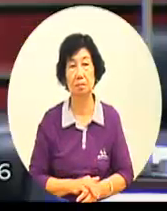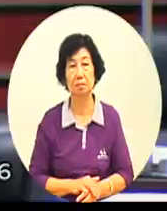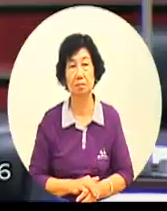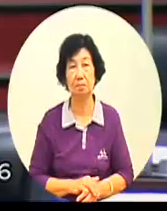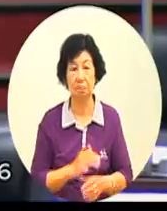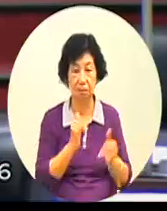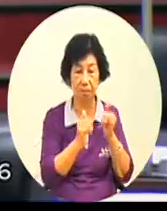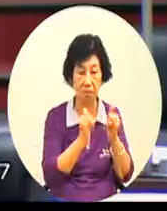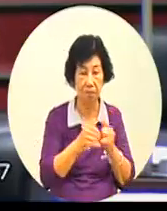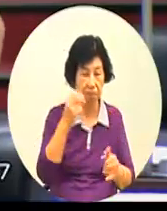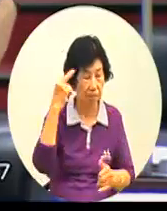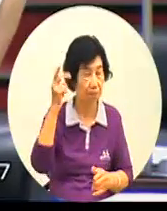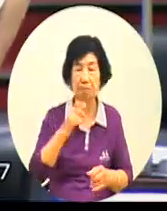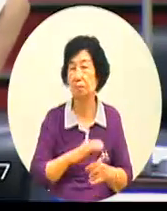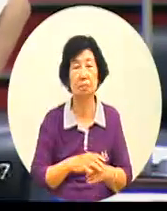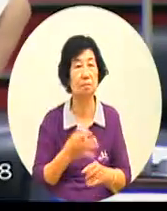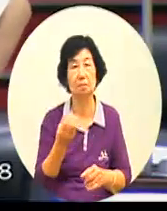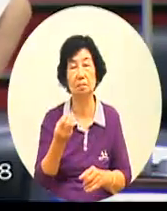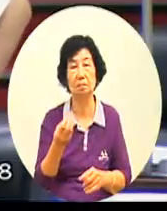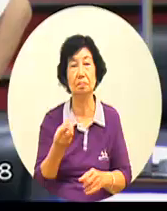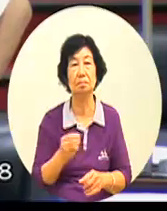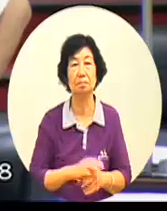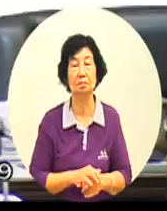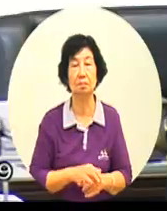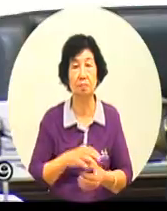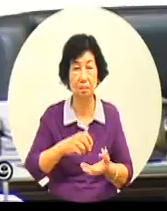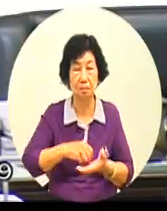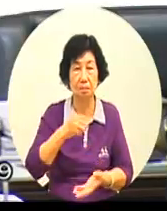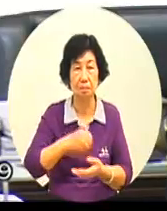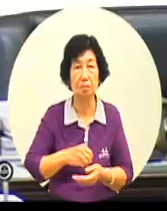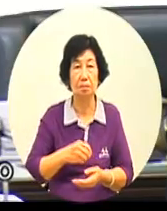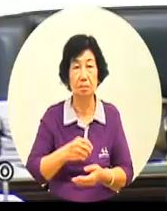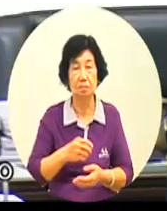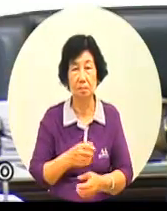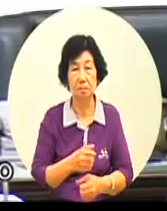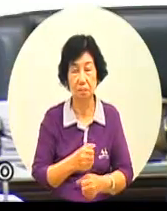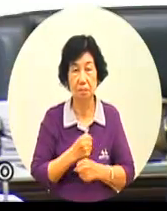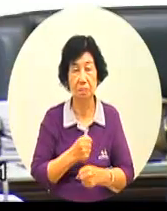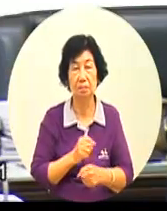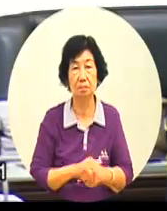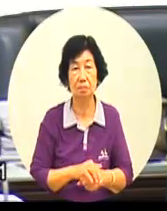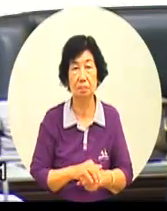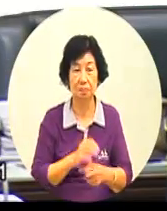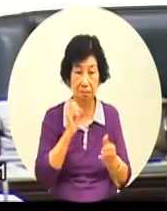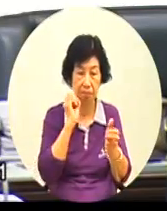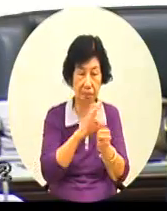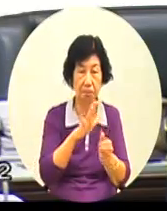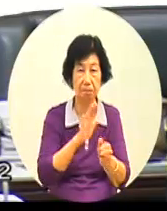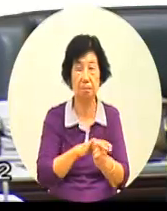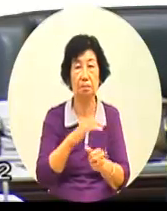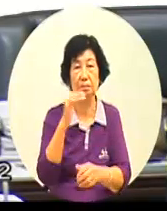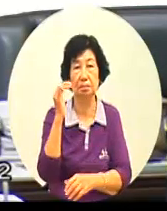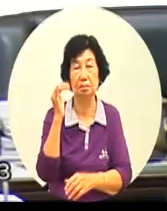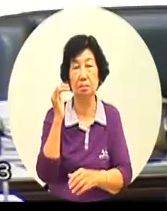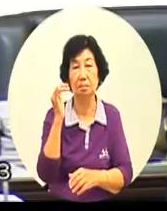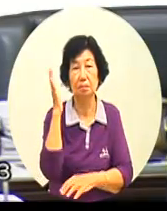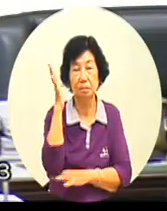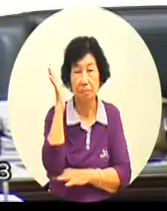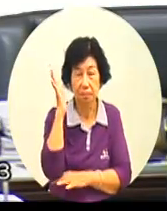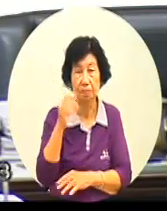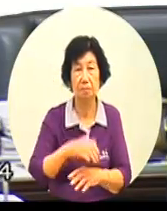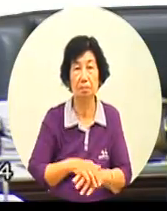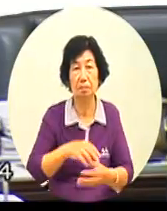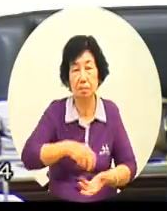感觉不到了，所以我要提醒你的说，这个部分啊，能不能再跟市府哈，你们再讨论一下？我觉得说这个